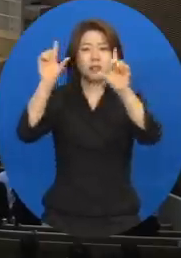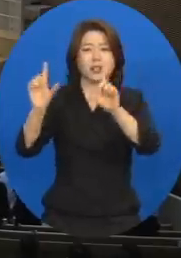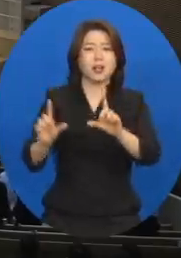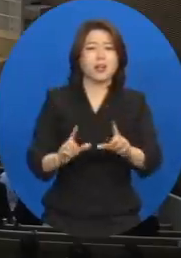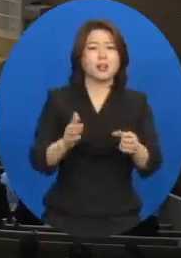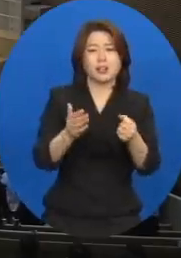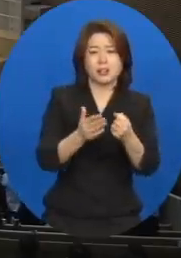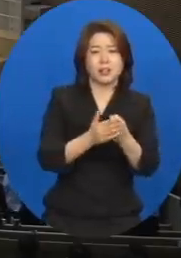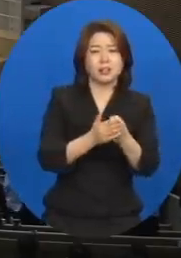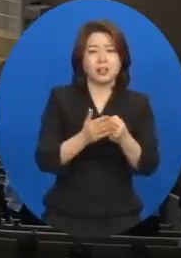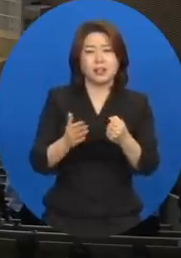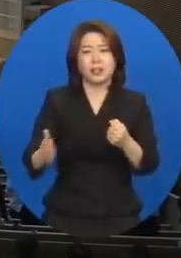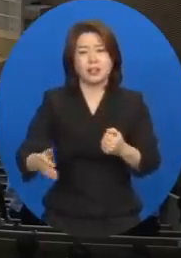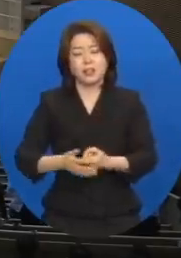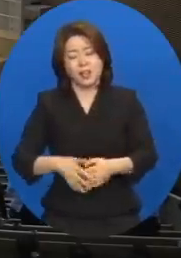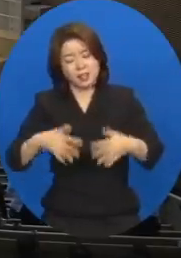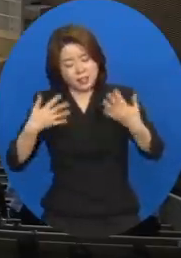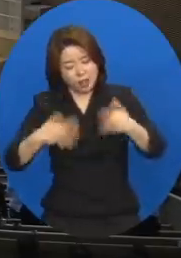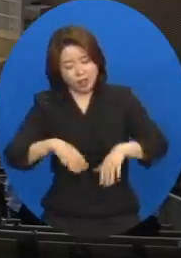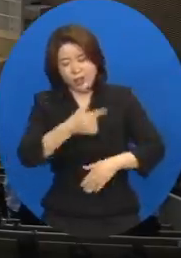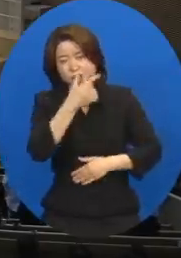순종하며 살리니